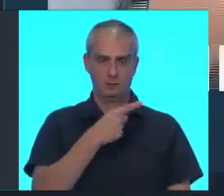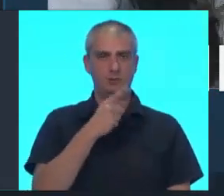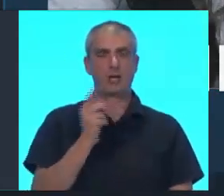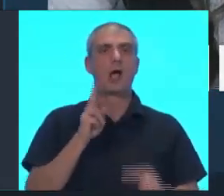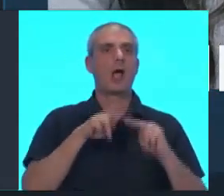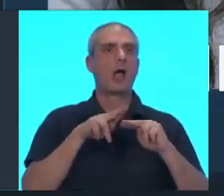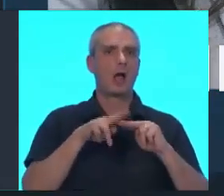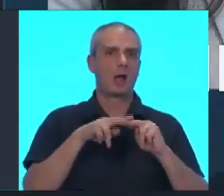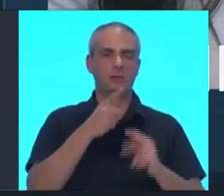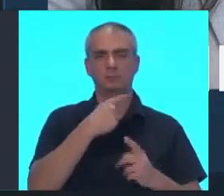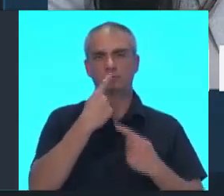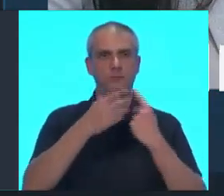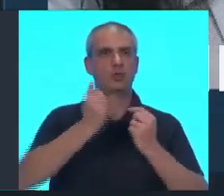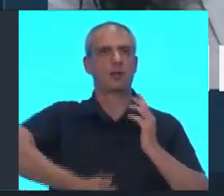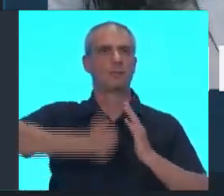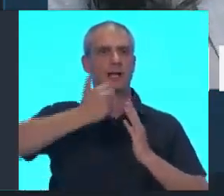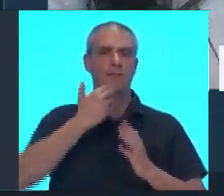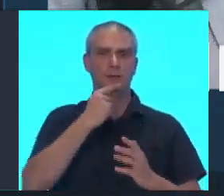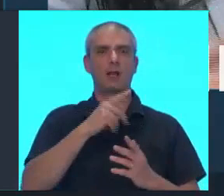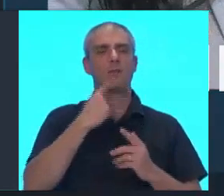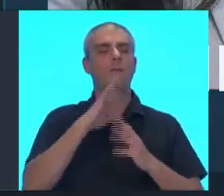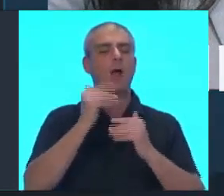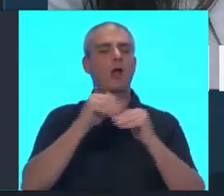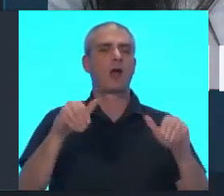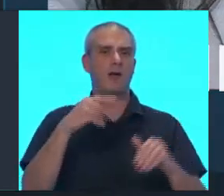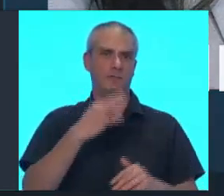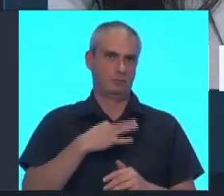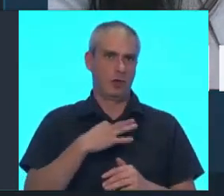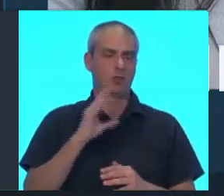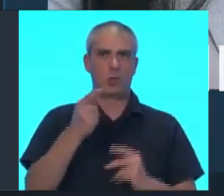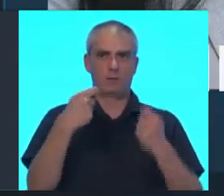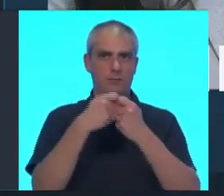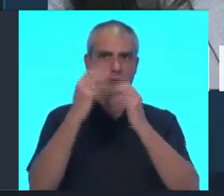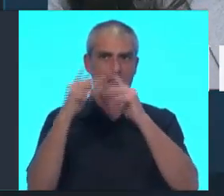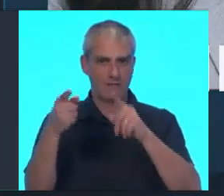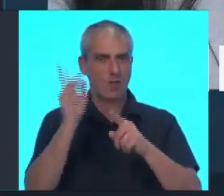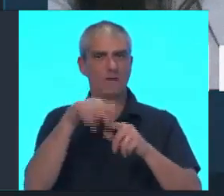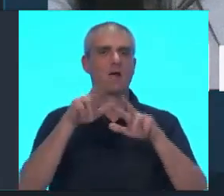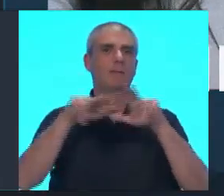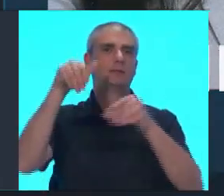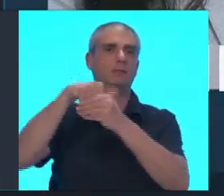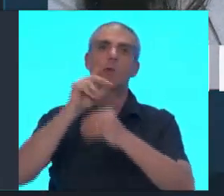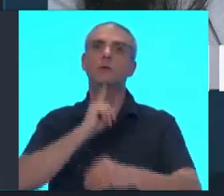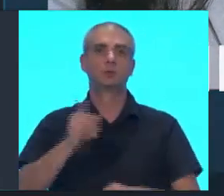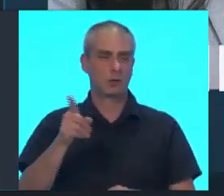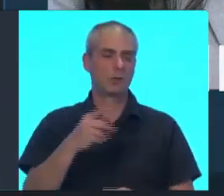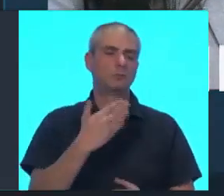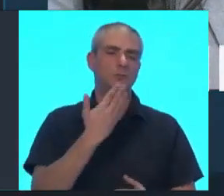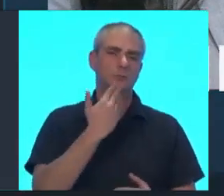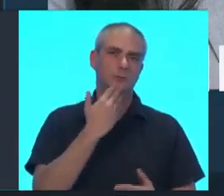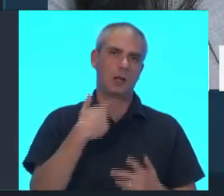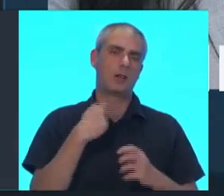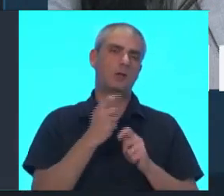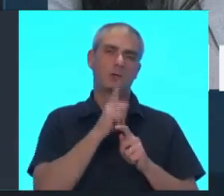אחרי הצהרות שונות של בכירים ישראלים על קווים אדומים, גם בנוגע ללבנון וגם בנוגע למצב בסוריה. בישראל, אפשר לומר, פועלת